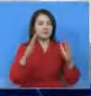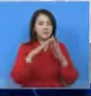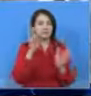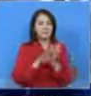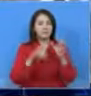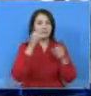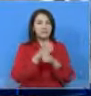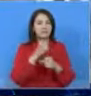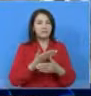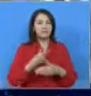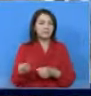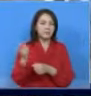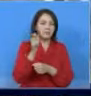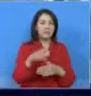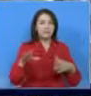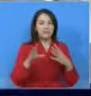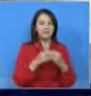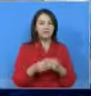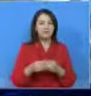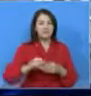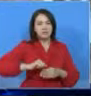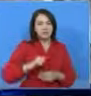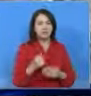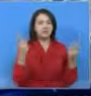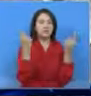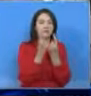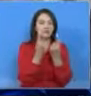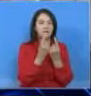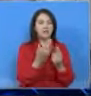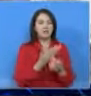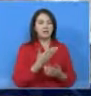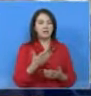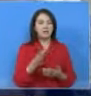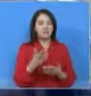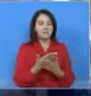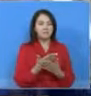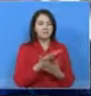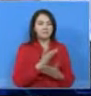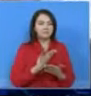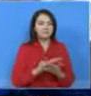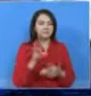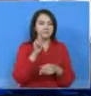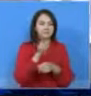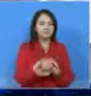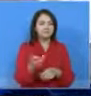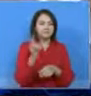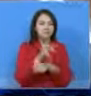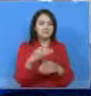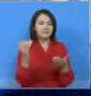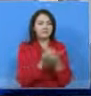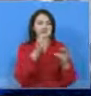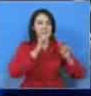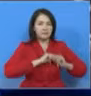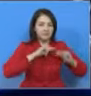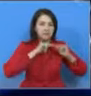дел. Со мной пришли друзья, одноклассники, потом одногруппники. Мы сюда пришли, чтобы найти